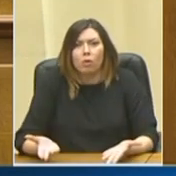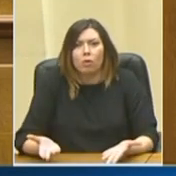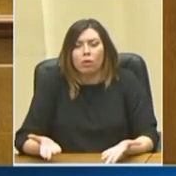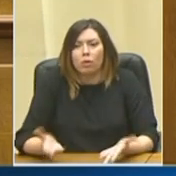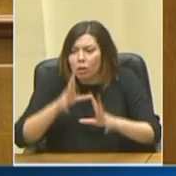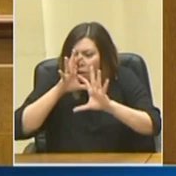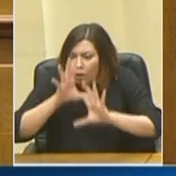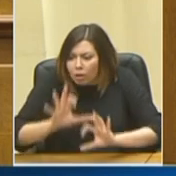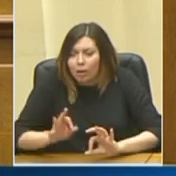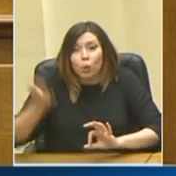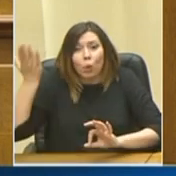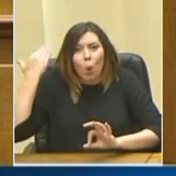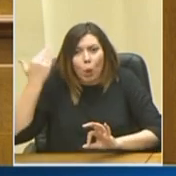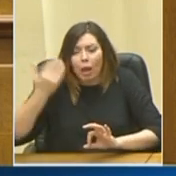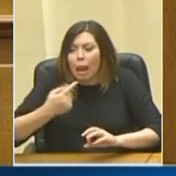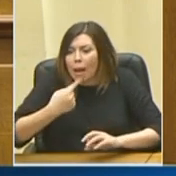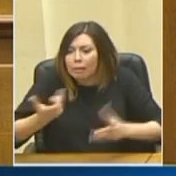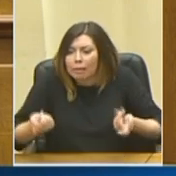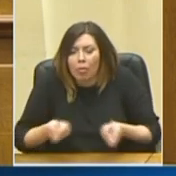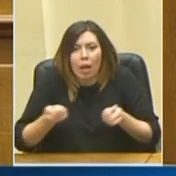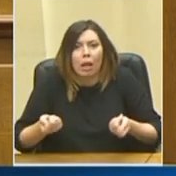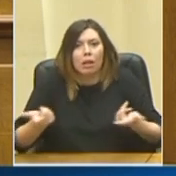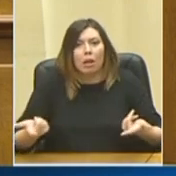Πεζότανε το κατά πόσον η χώρα θα μείνει